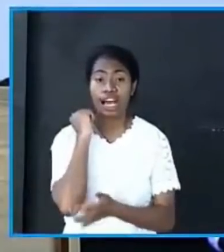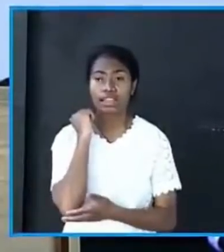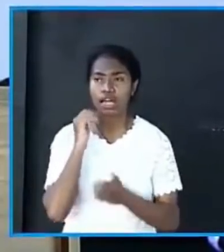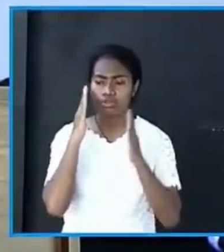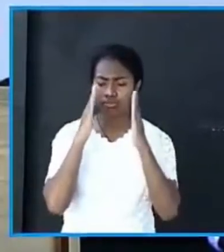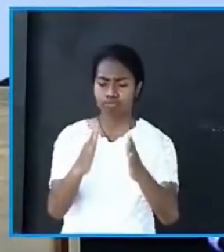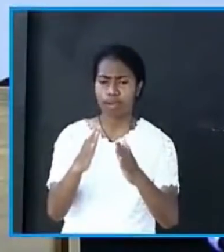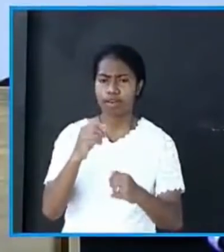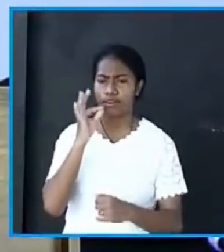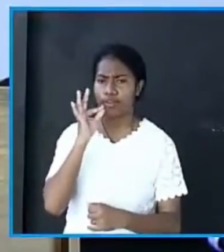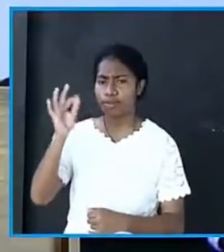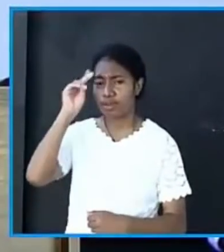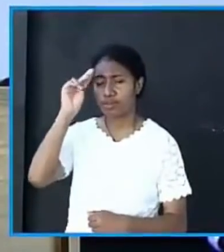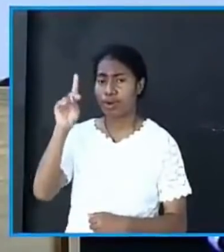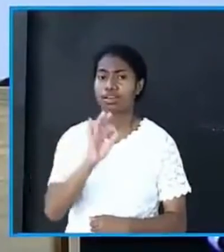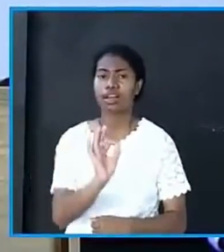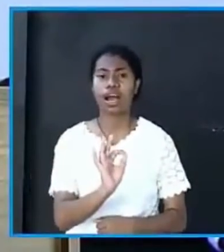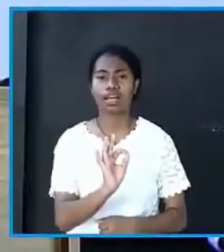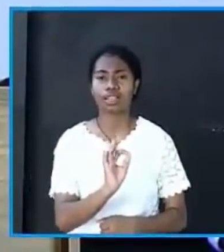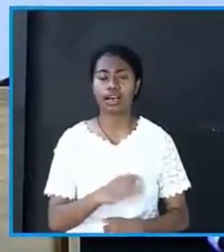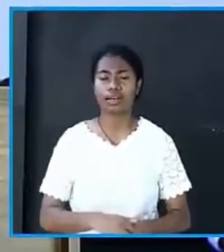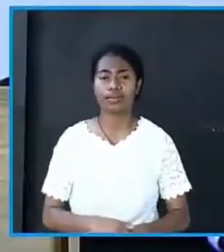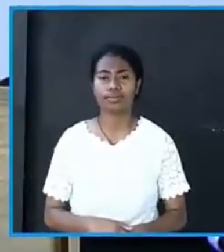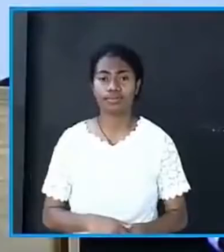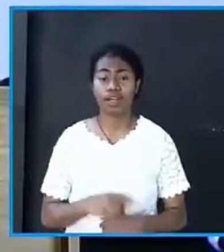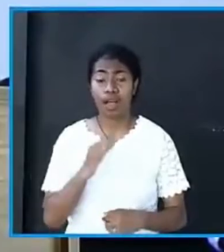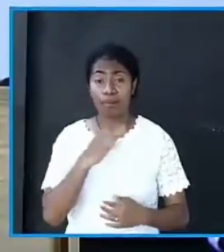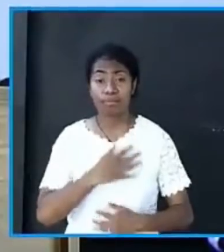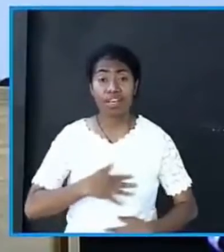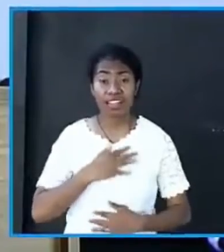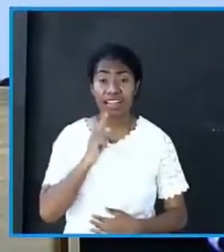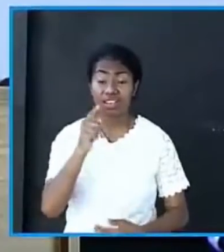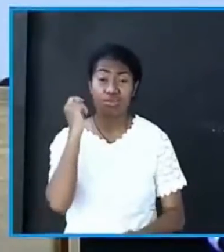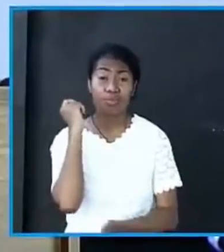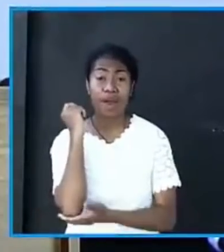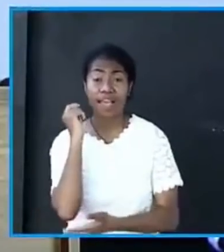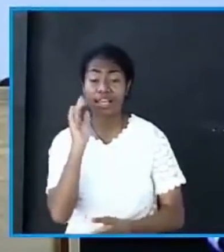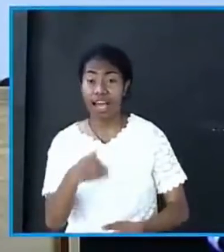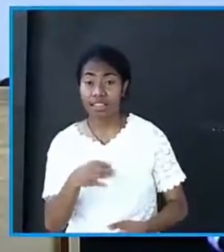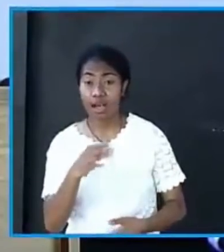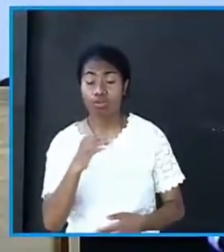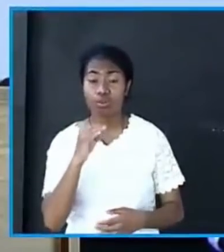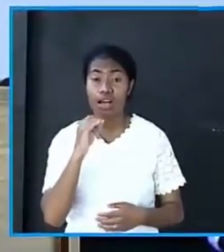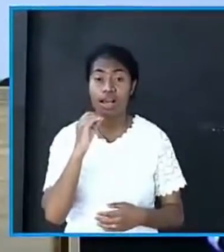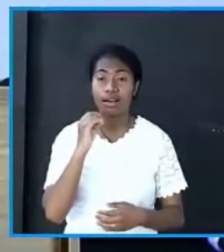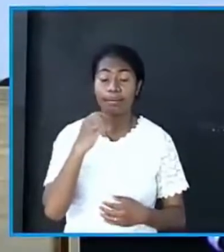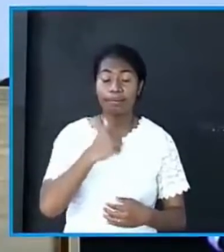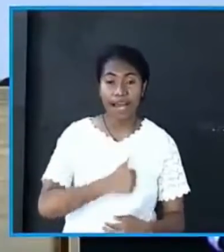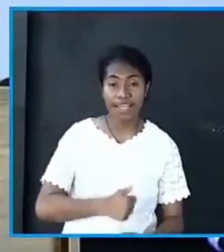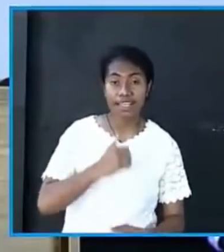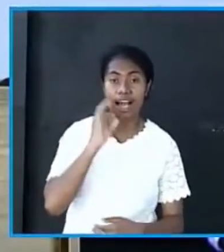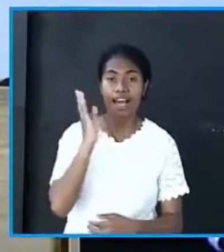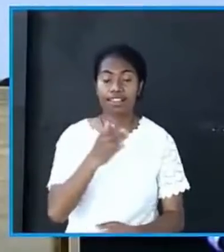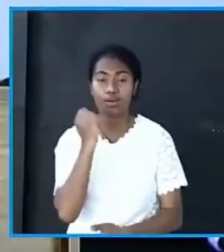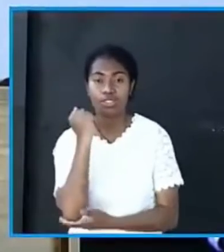binatang bisa dianggap binatang baik binatang jahat hanya dari sudut pandang manusia tetapi